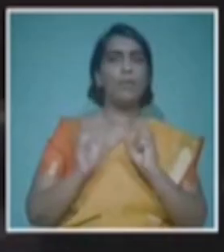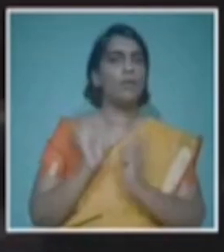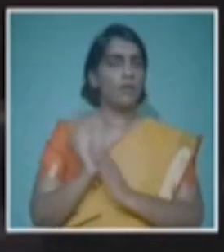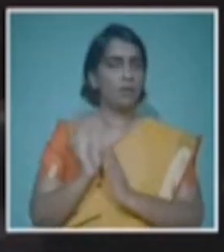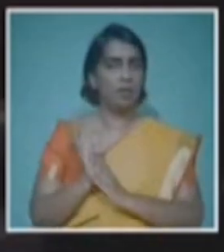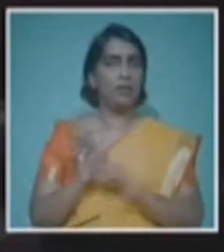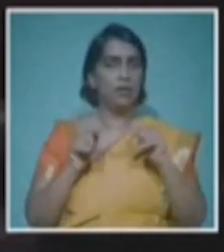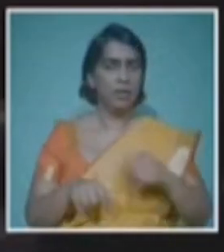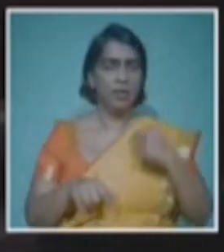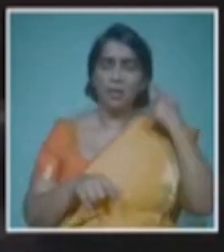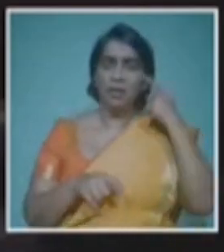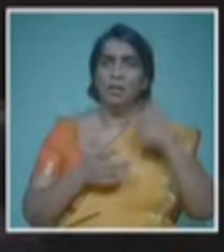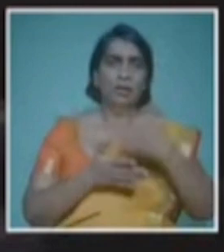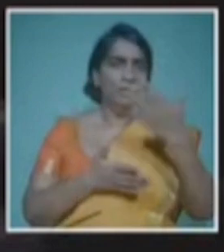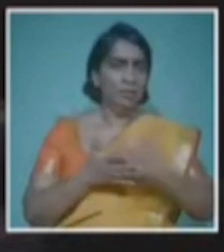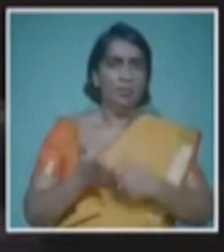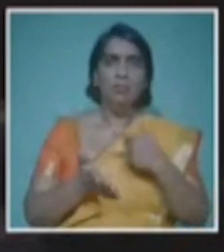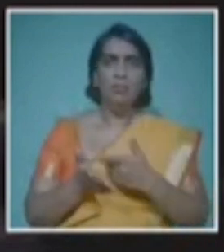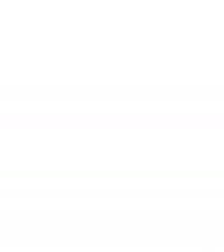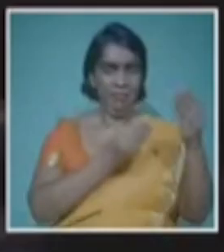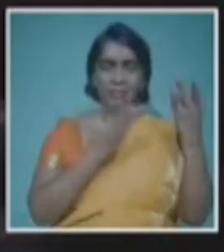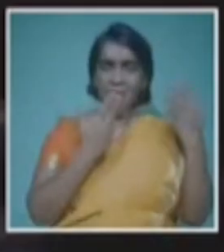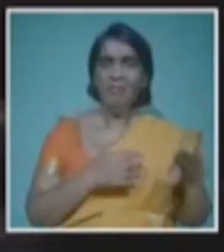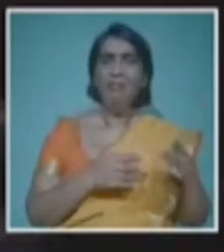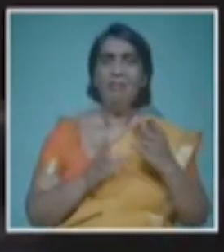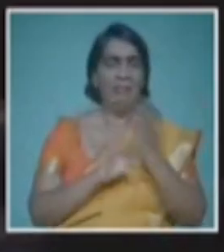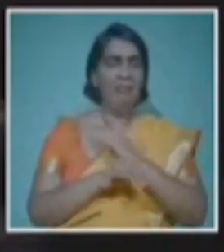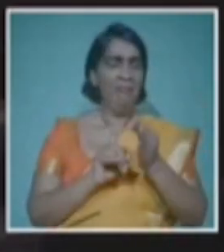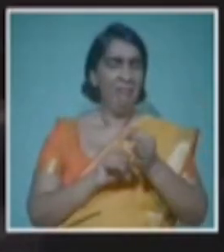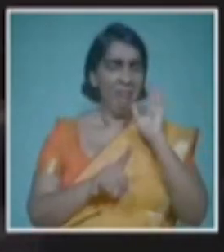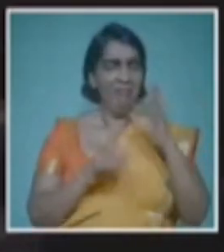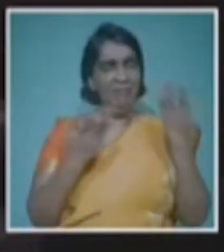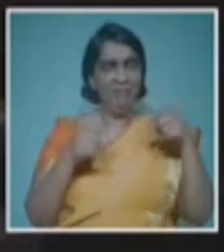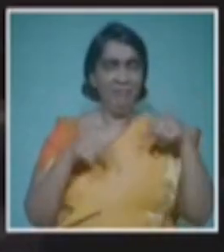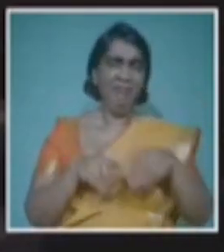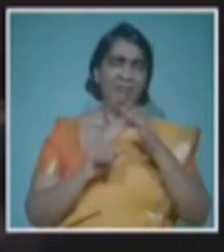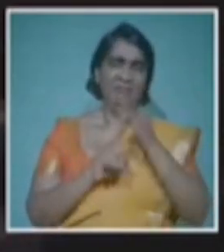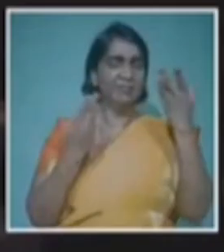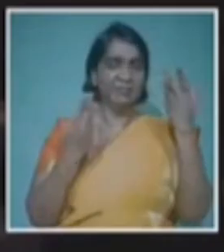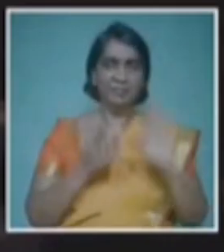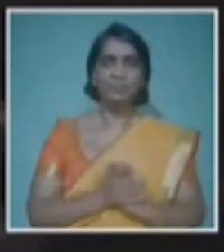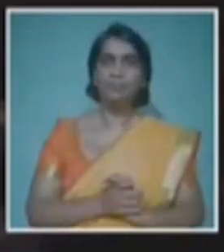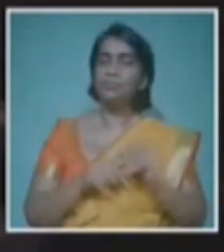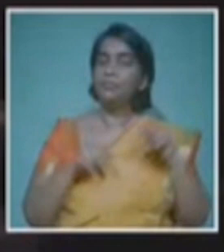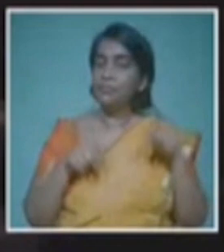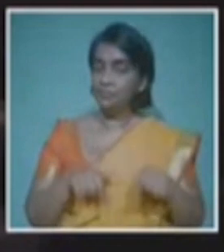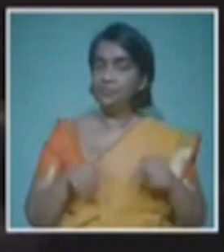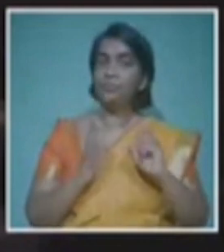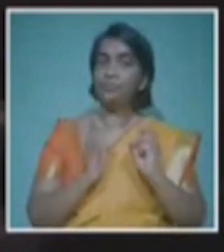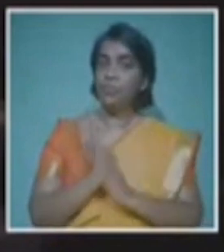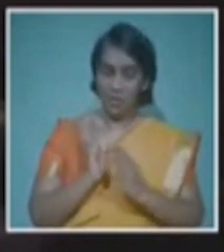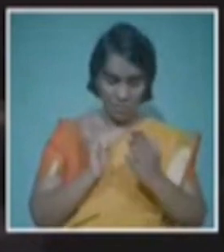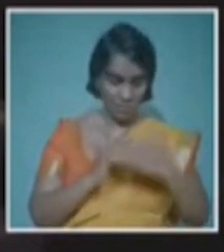කමිටුවක්. දැන් අපි දන්න විදිහට මේ වාර්තාව ඔවුන් දීලා තියෙනවා හිටපු ජනාධිපතිවරයාට හෝ වර්තමාන ජනාධිපතිවරයාට. දැන් මේ කමිටුවල